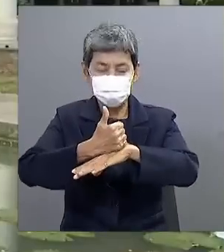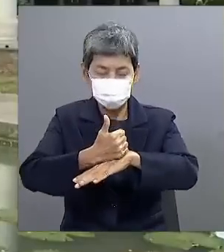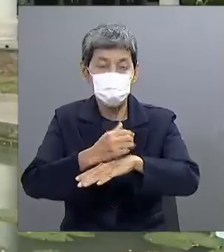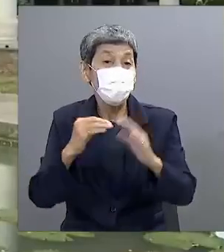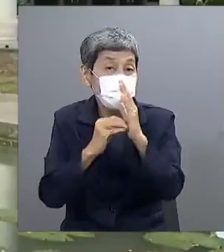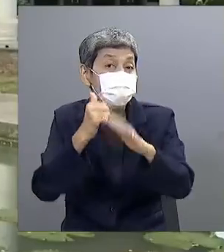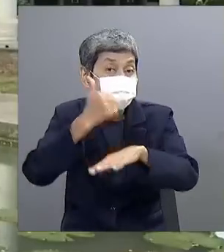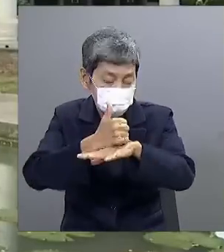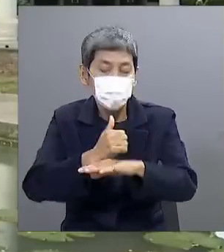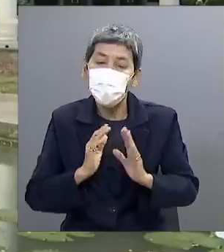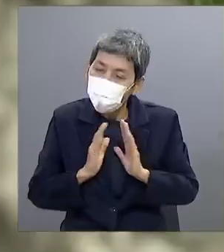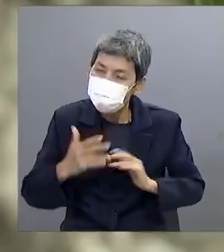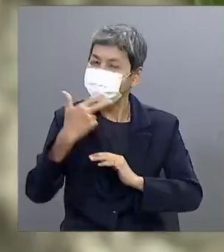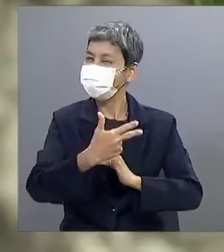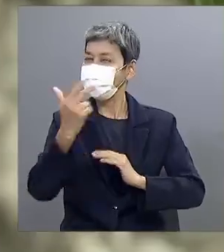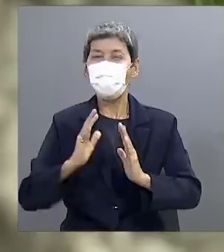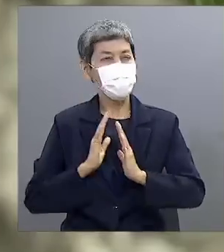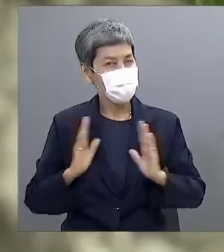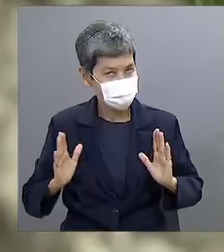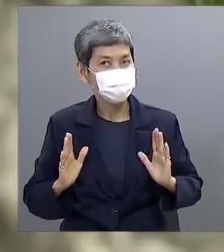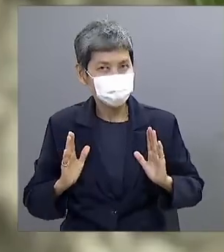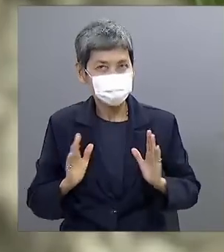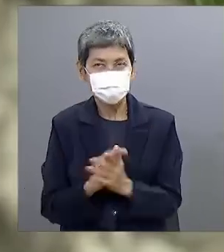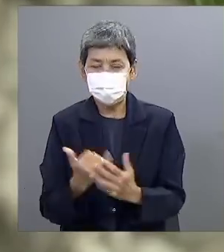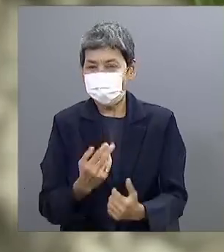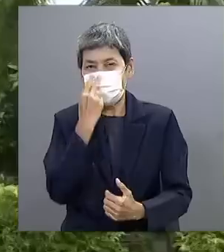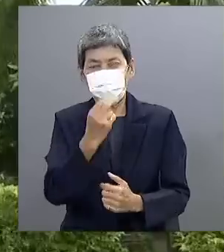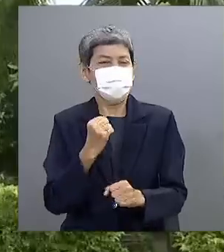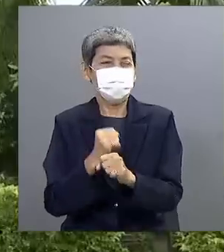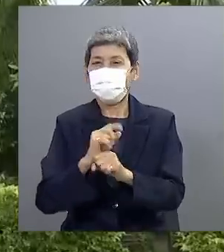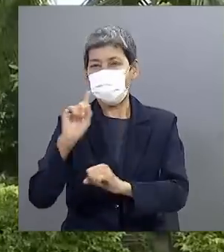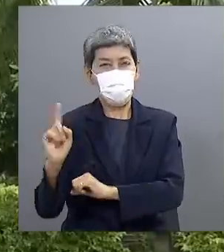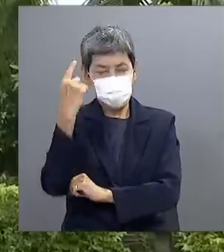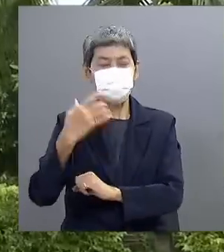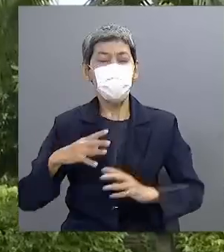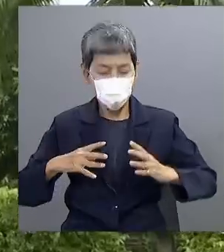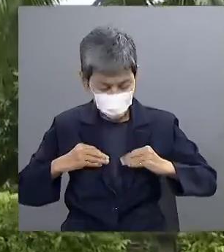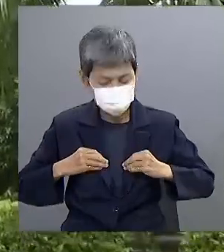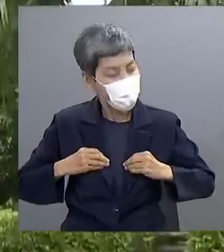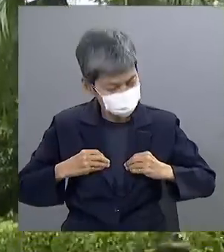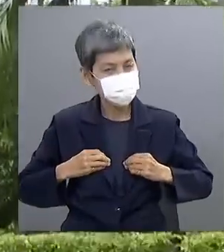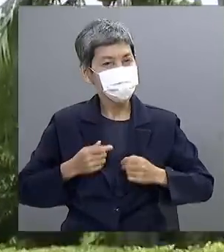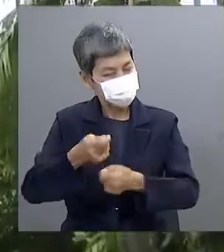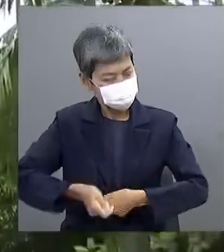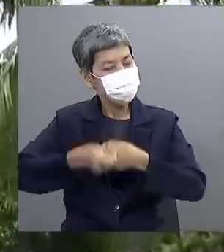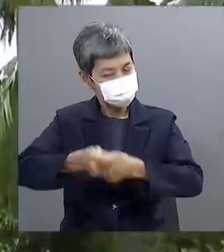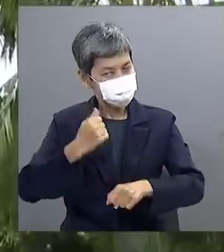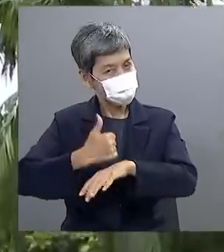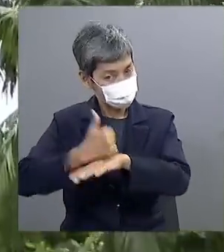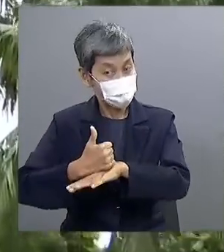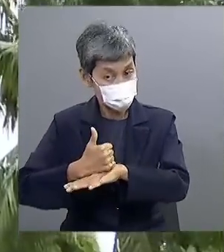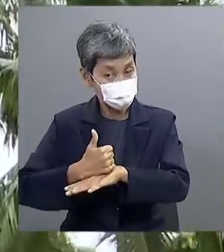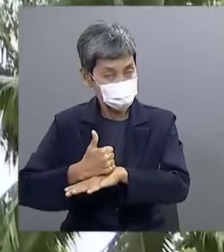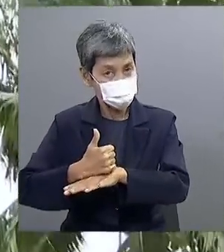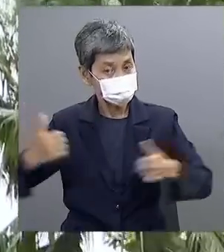าวขอบคุณไทย PBS มาก่อนหน้านี้ด้วยนะคะว่านับเป็นสื่อมวลชนแห่งแรกที่รับคำท้าทำชาเลนจ์ผู้ว่าท้าปลูกต้นไม้ค่ะจนนำกระ